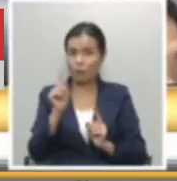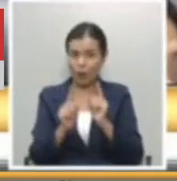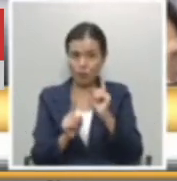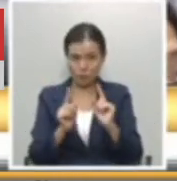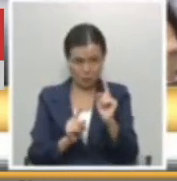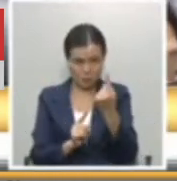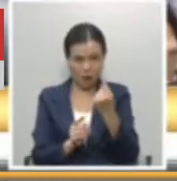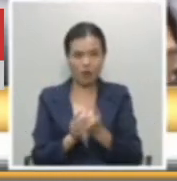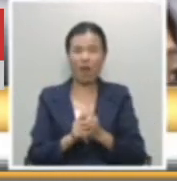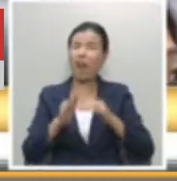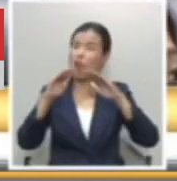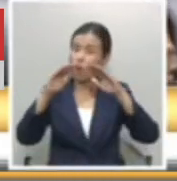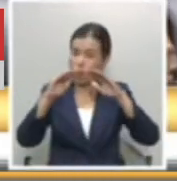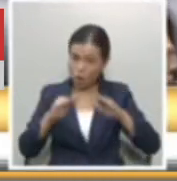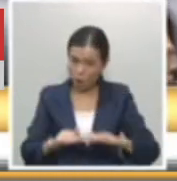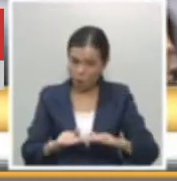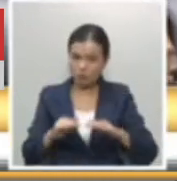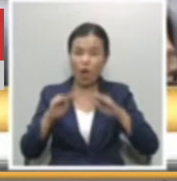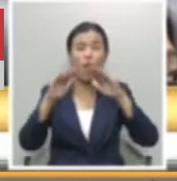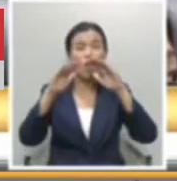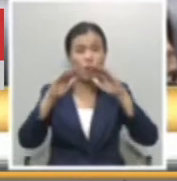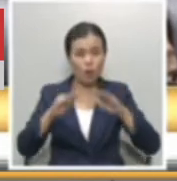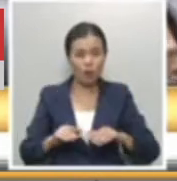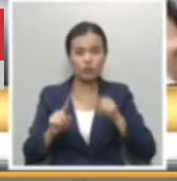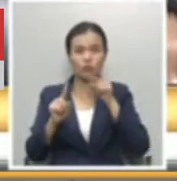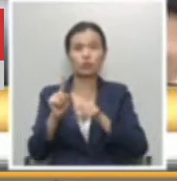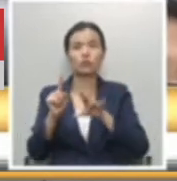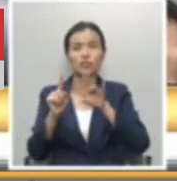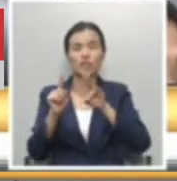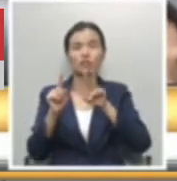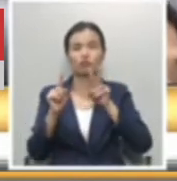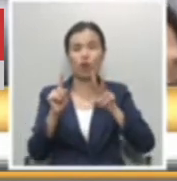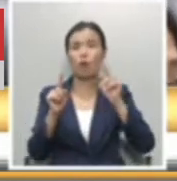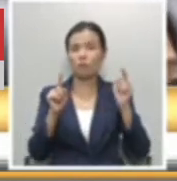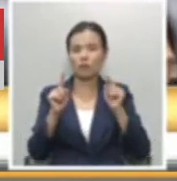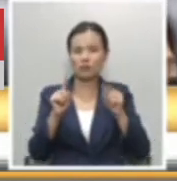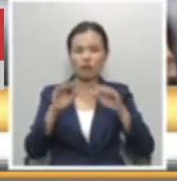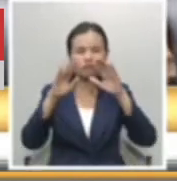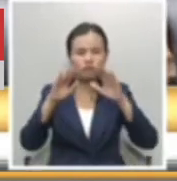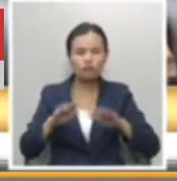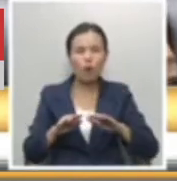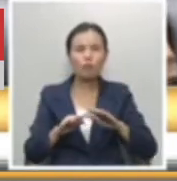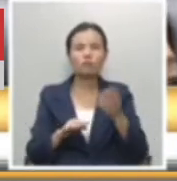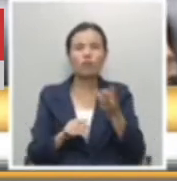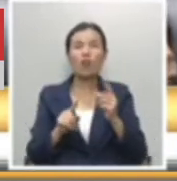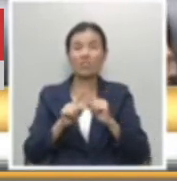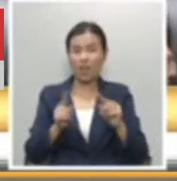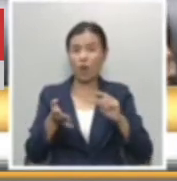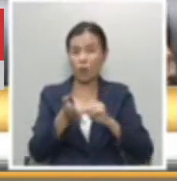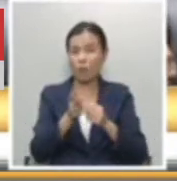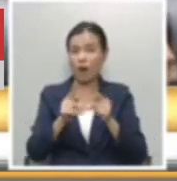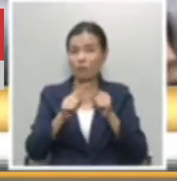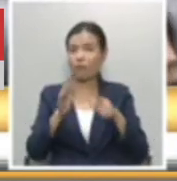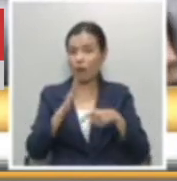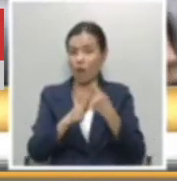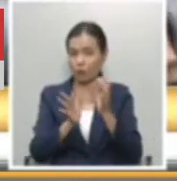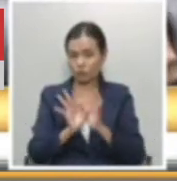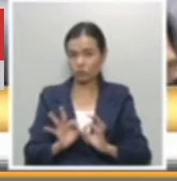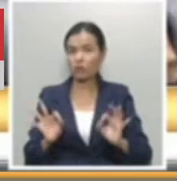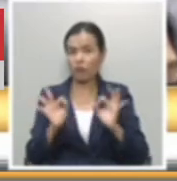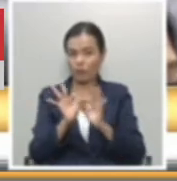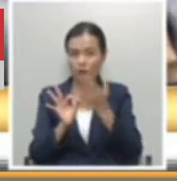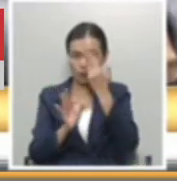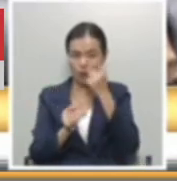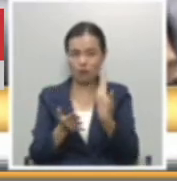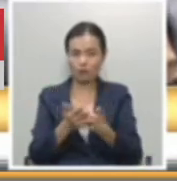หม่ครับลดครับลดลง 1.72% ยังลดลงไม่เยอะแต่มีนัยยะสำคัญนะครับแล้วก็ส